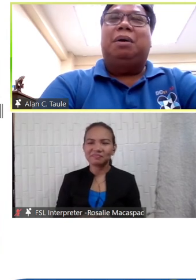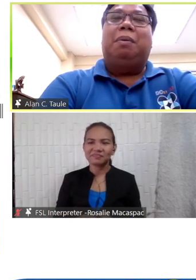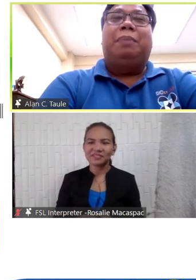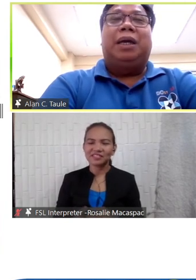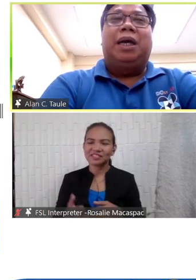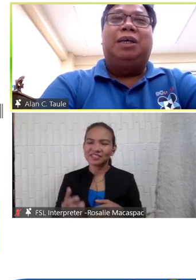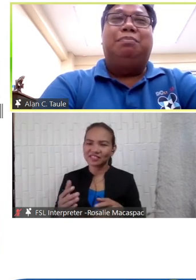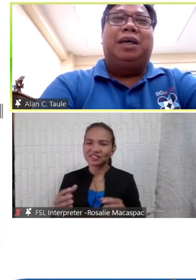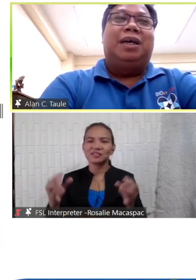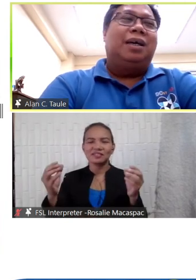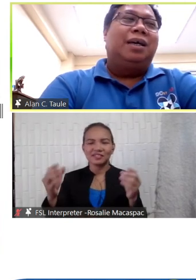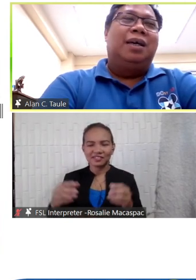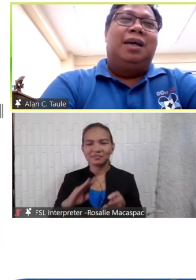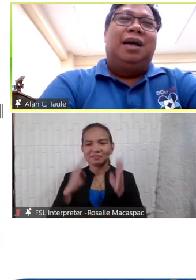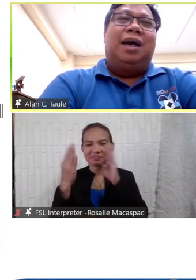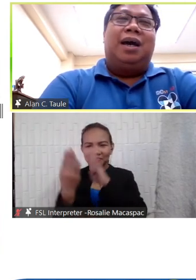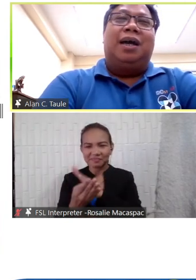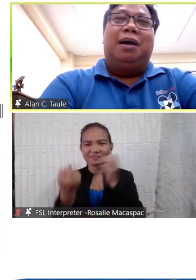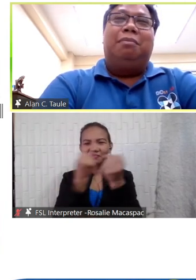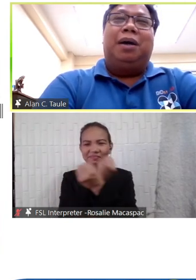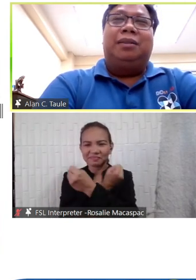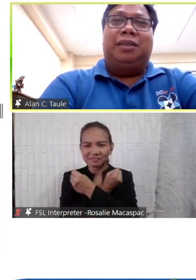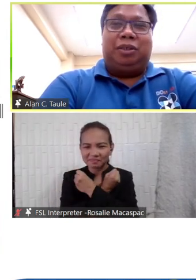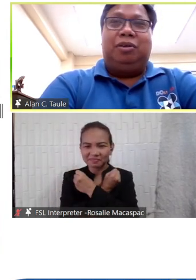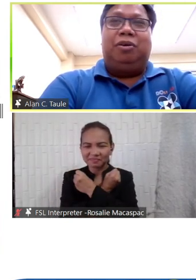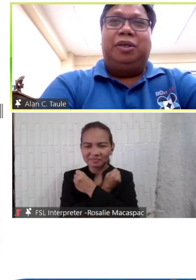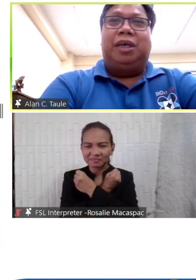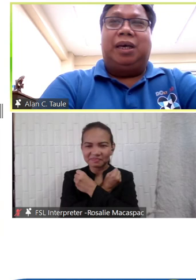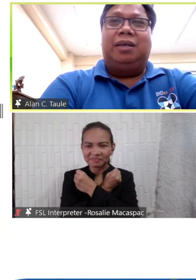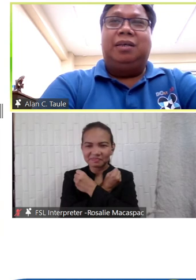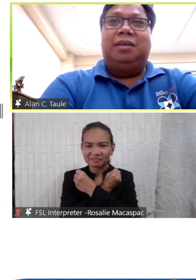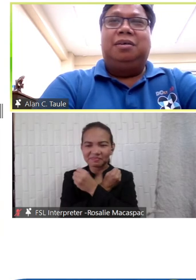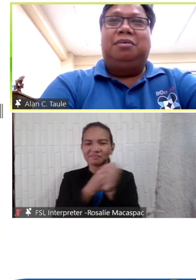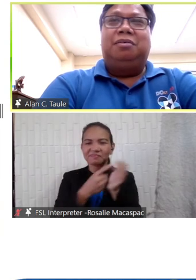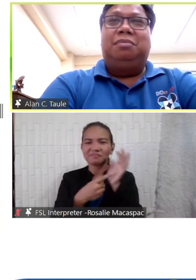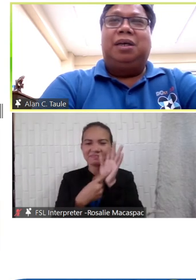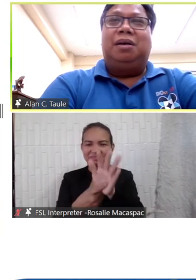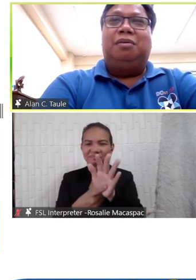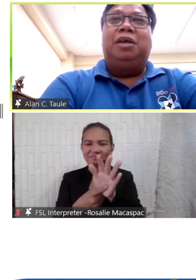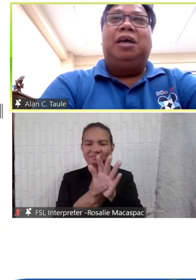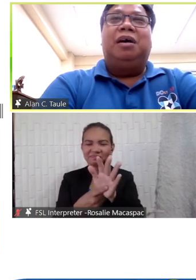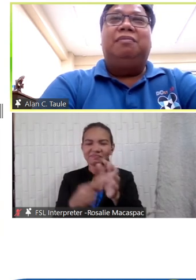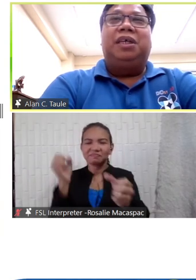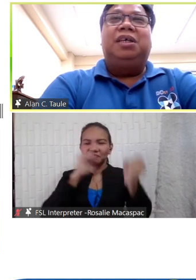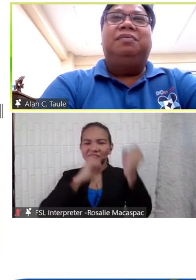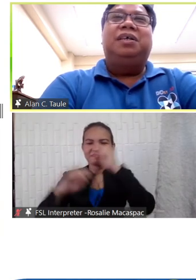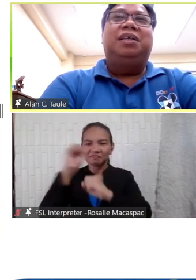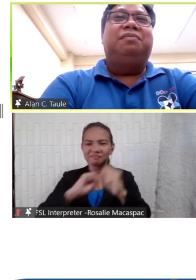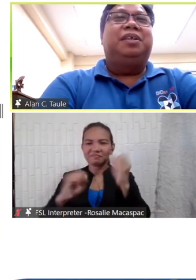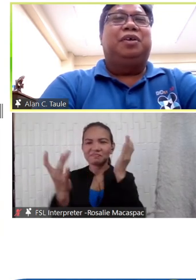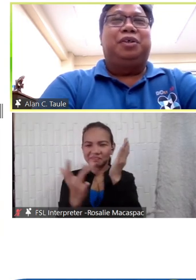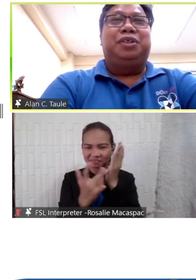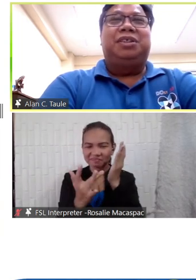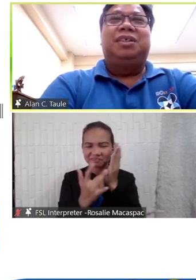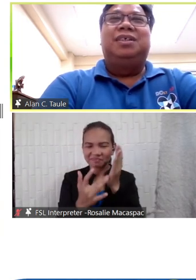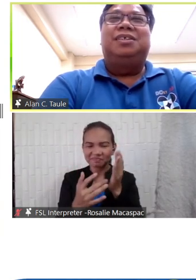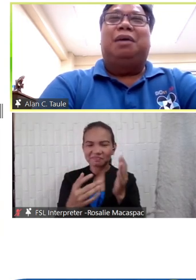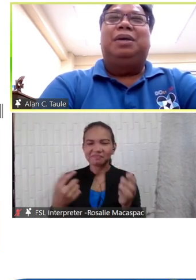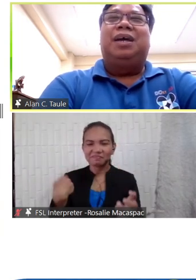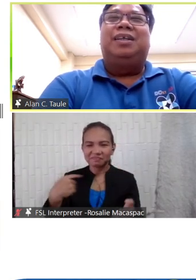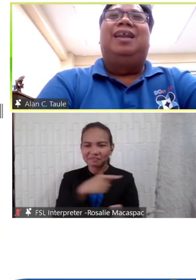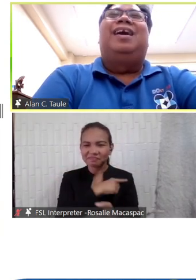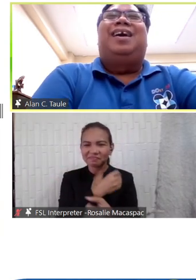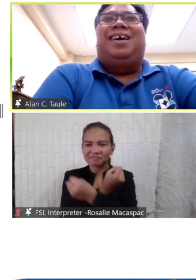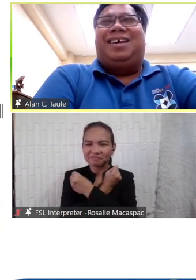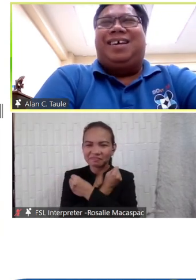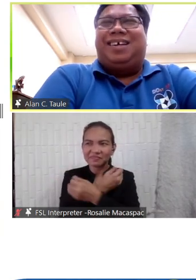sa pagpapalaganap ng agham at teknolohiya. Kumbaga, we love even if it hurts,